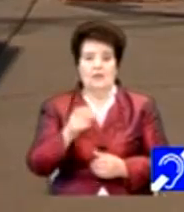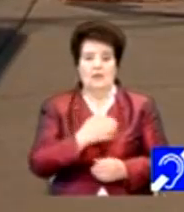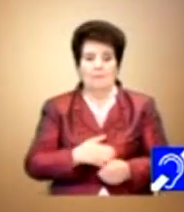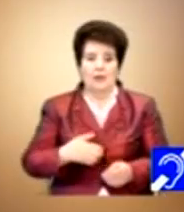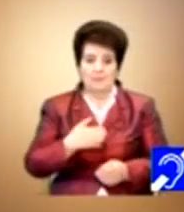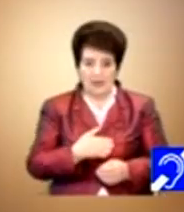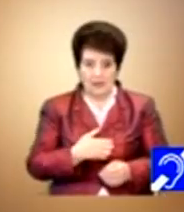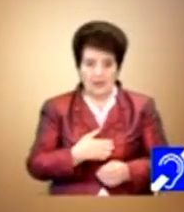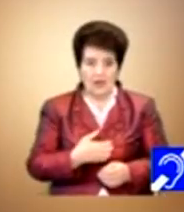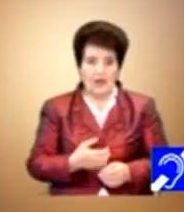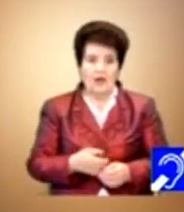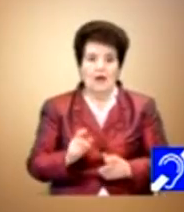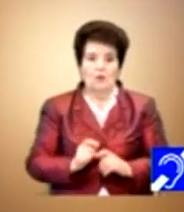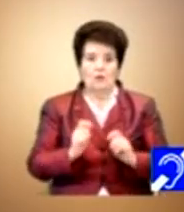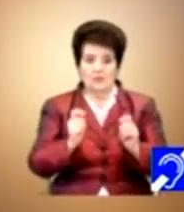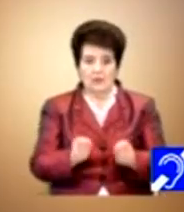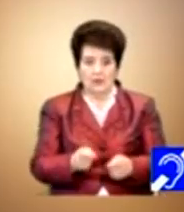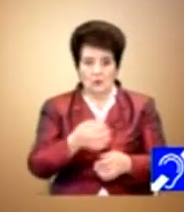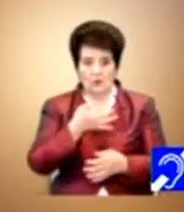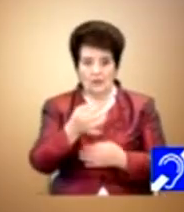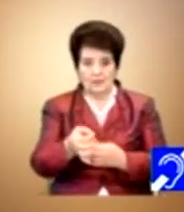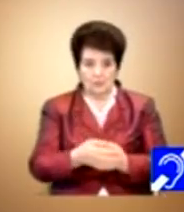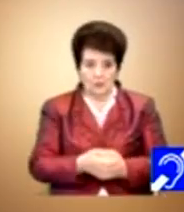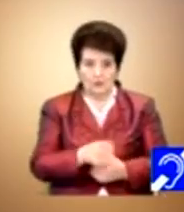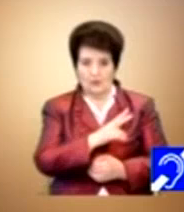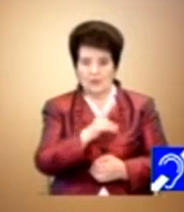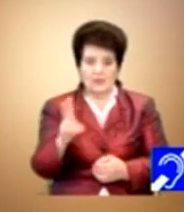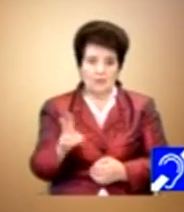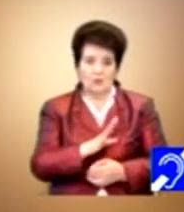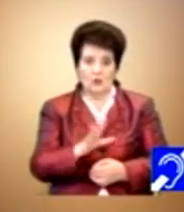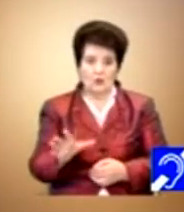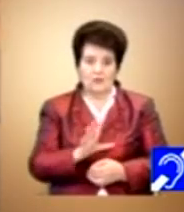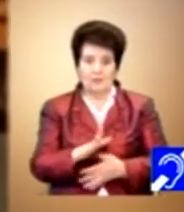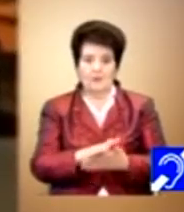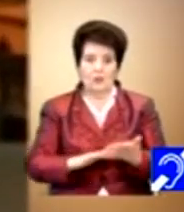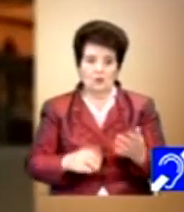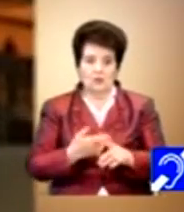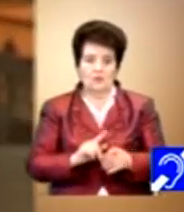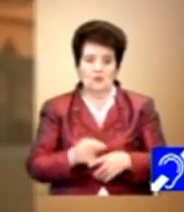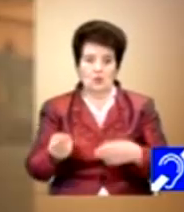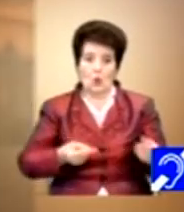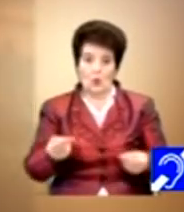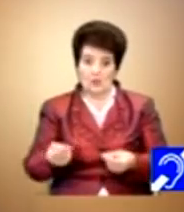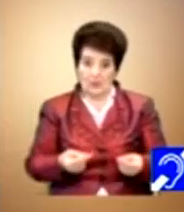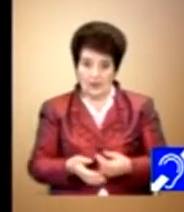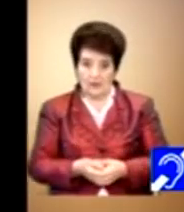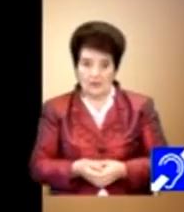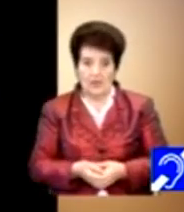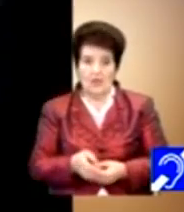prelungire. Primăria a dat un răspuns că nimeni nu o să aibă prelungire la acest contract. Și ele